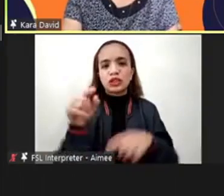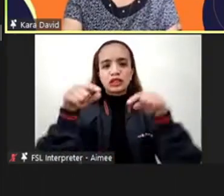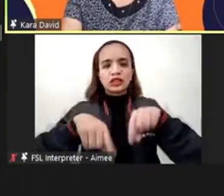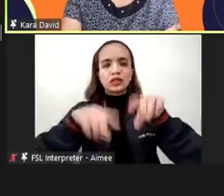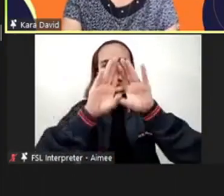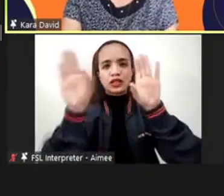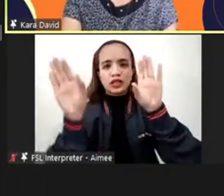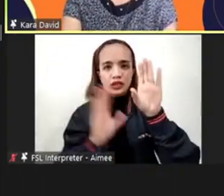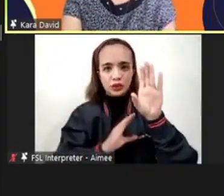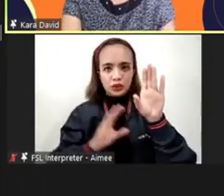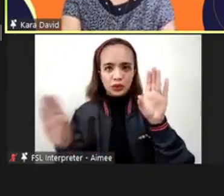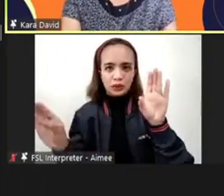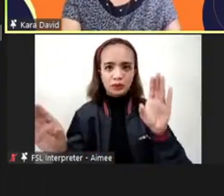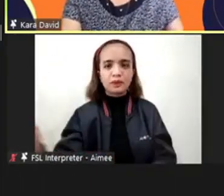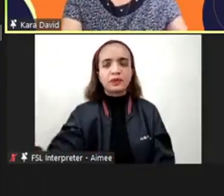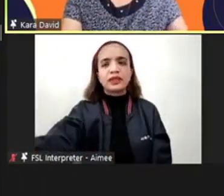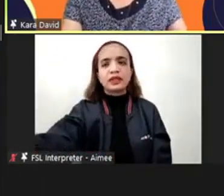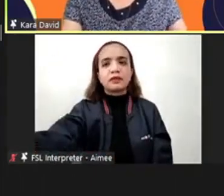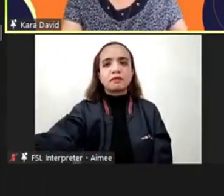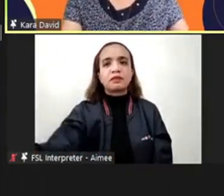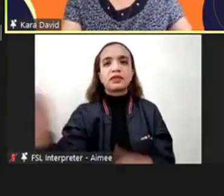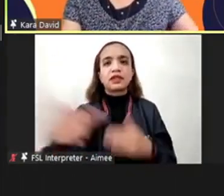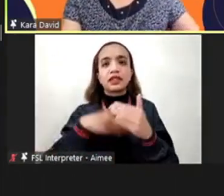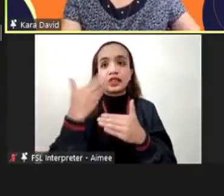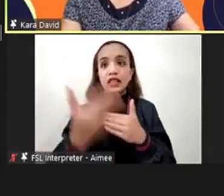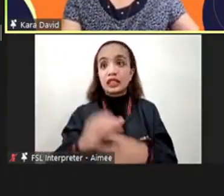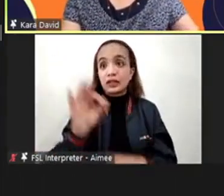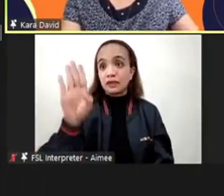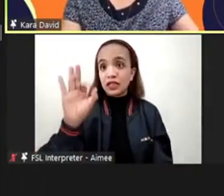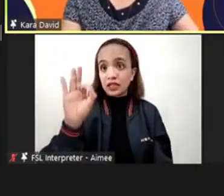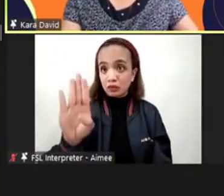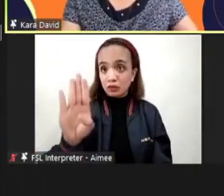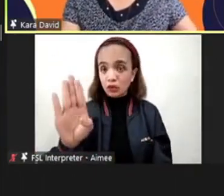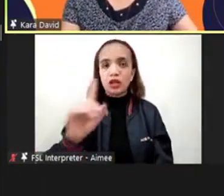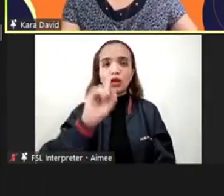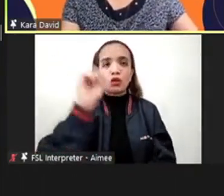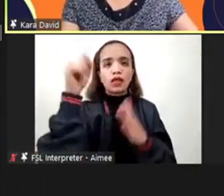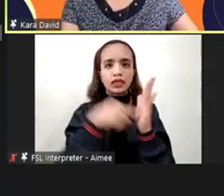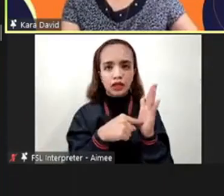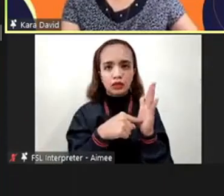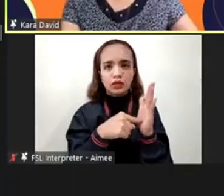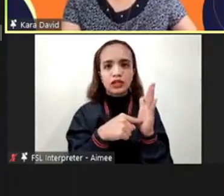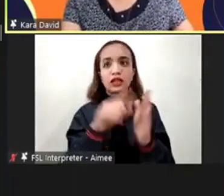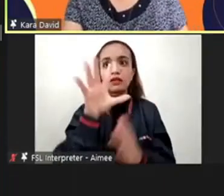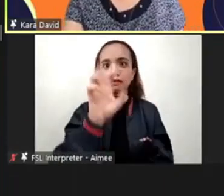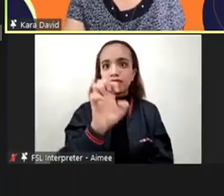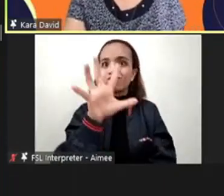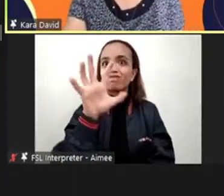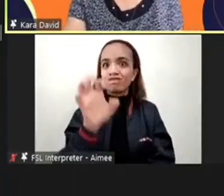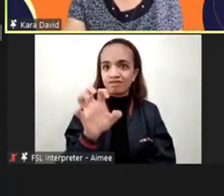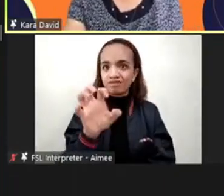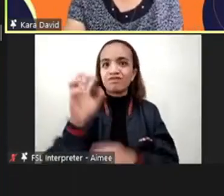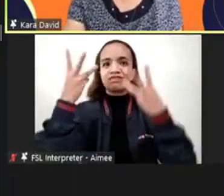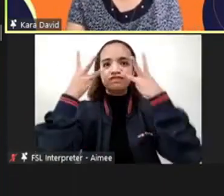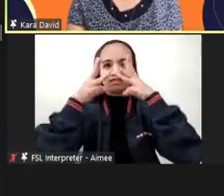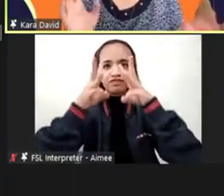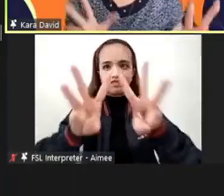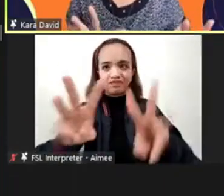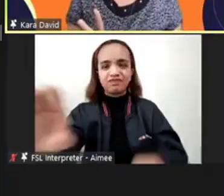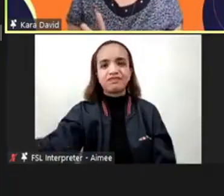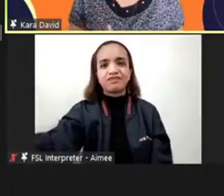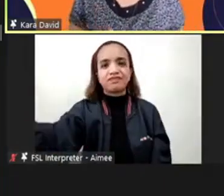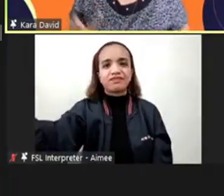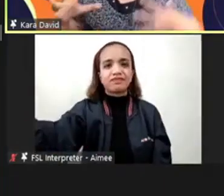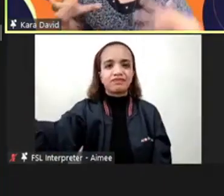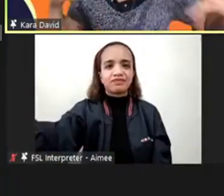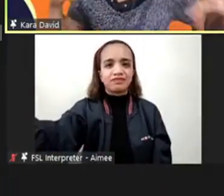natin. Tapos on Facebook, 1,500 ang ating viewers. And I'm very